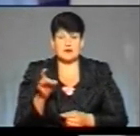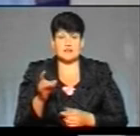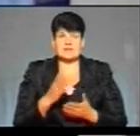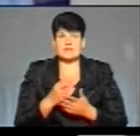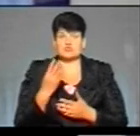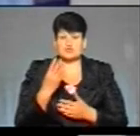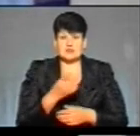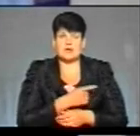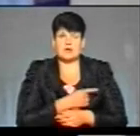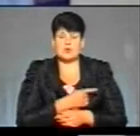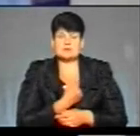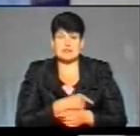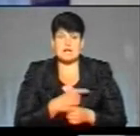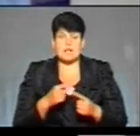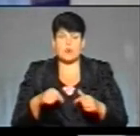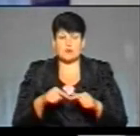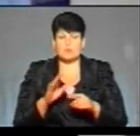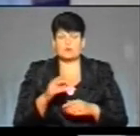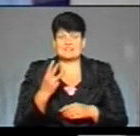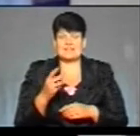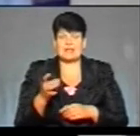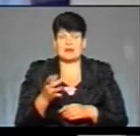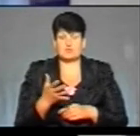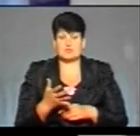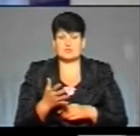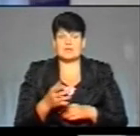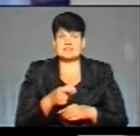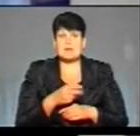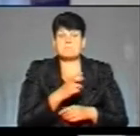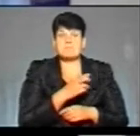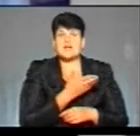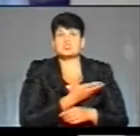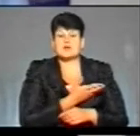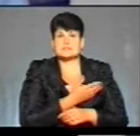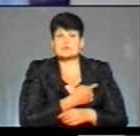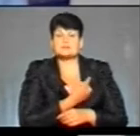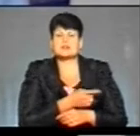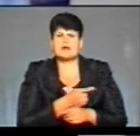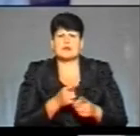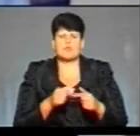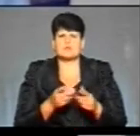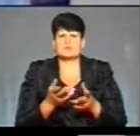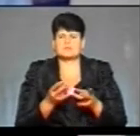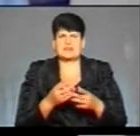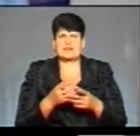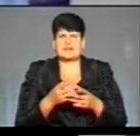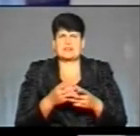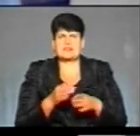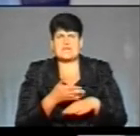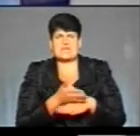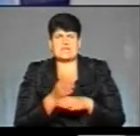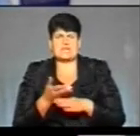4 госпітальних округи, а буде тільки 3 райони, і оцей Бережанський тоді госпітальний округ прийдеться якось ділити між